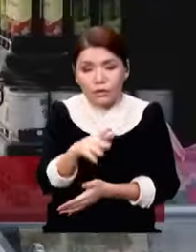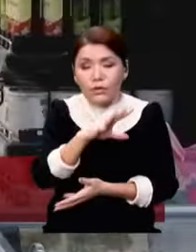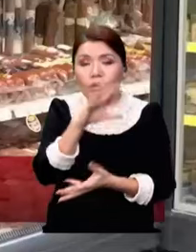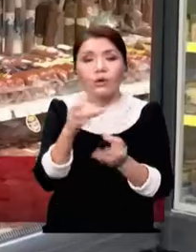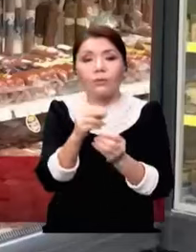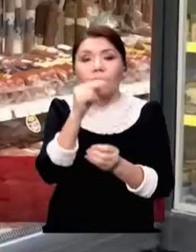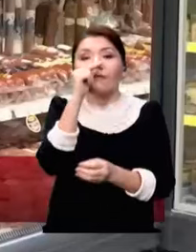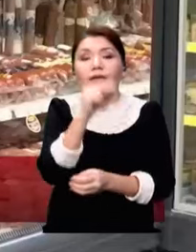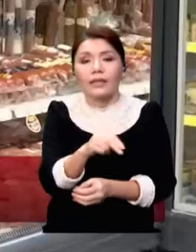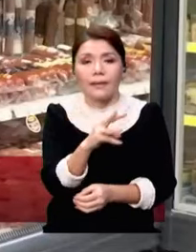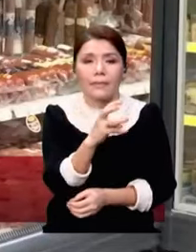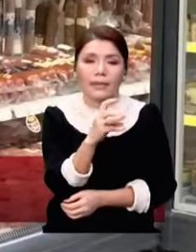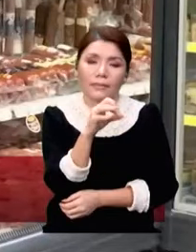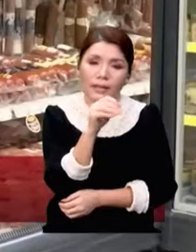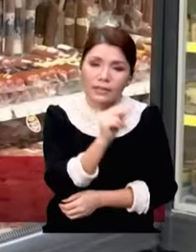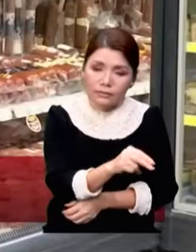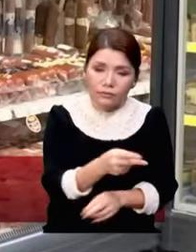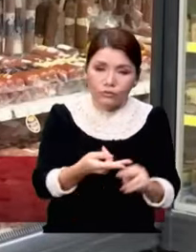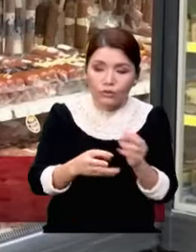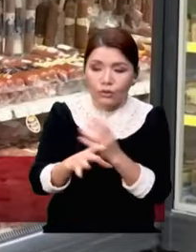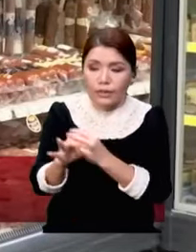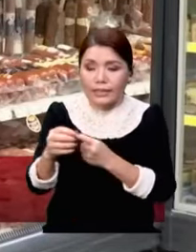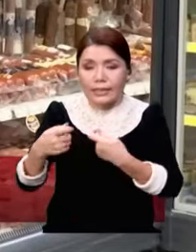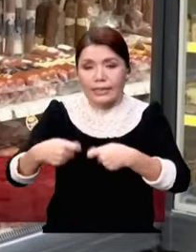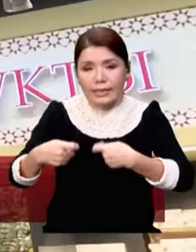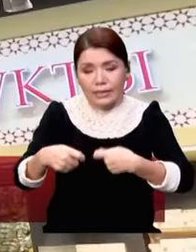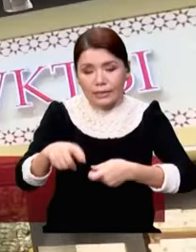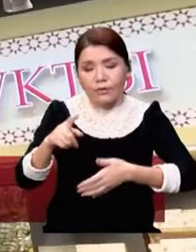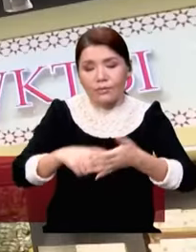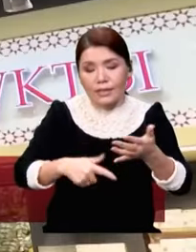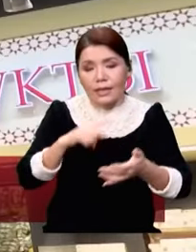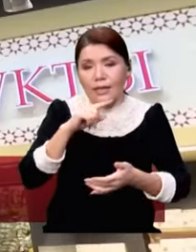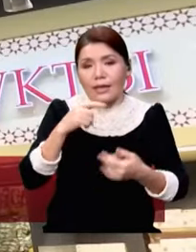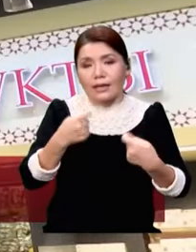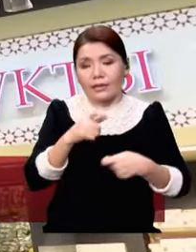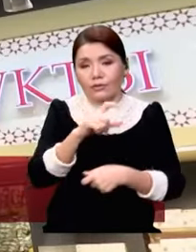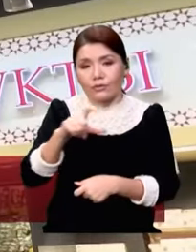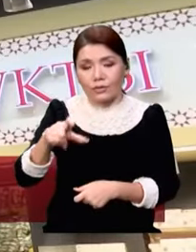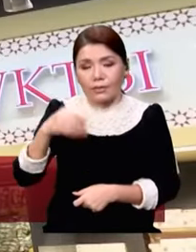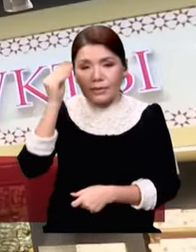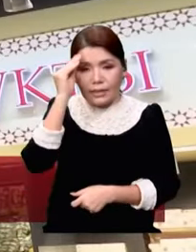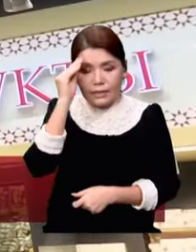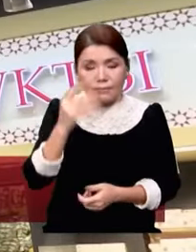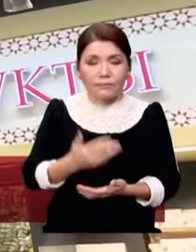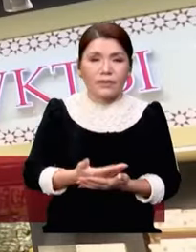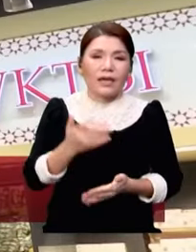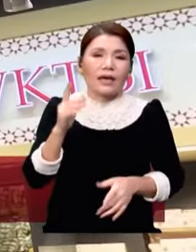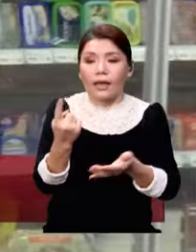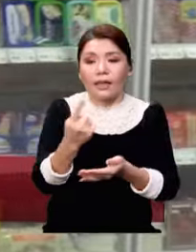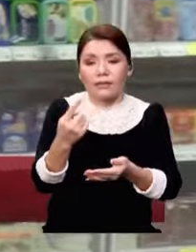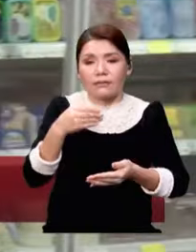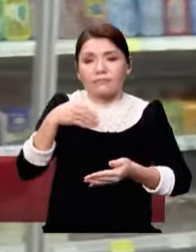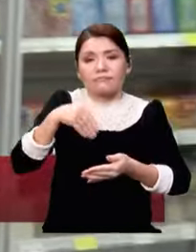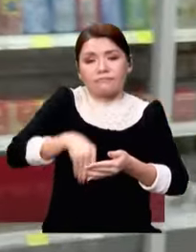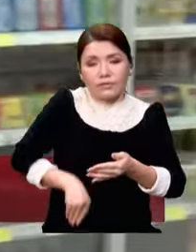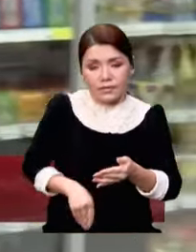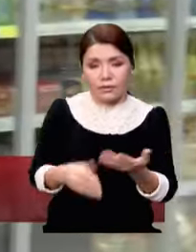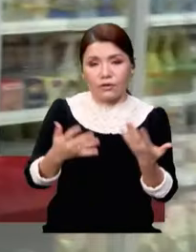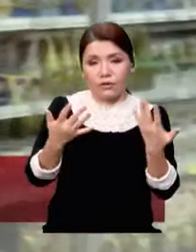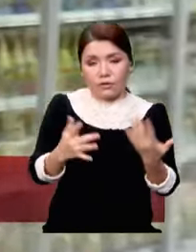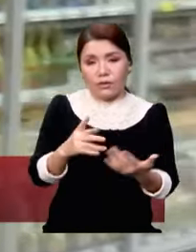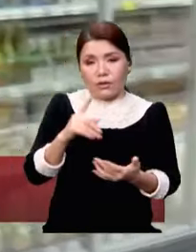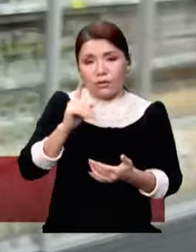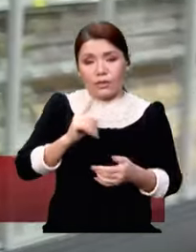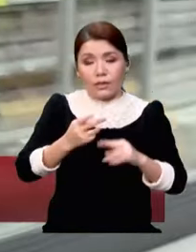бедой является монополизм на ритейлеровском рынке, убеждены экономисты. Они даже иногда, знаете, как делают? Были ли